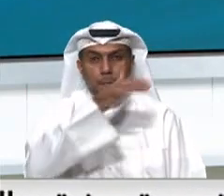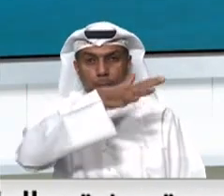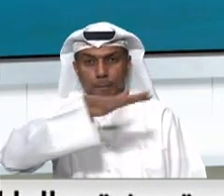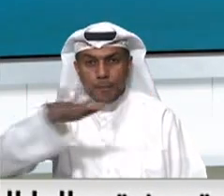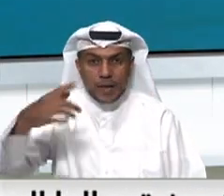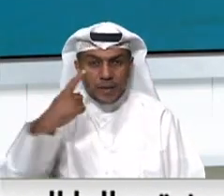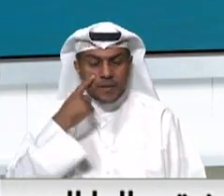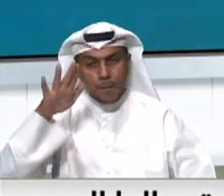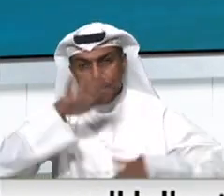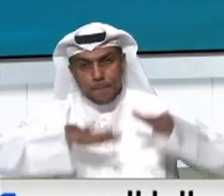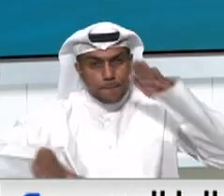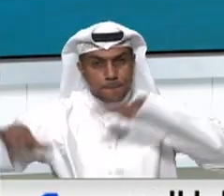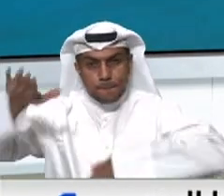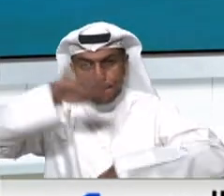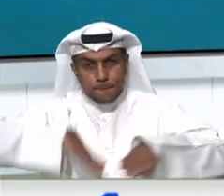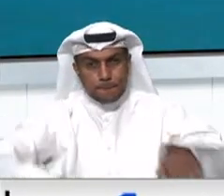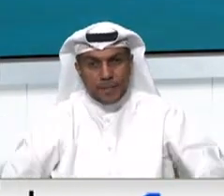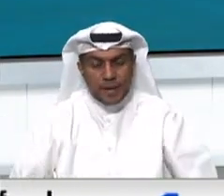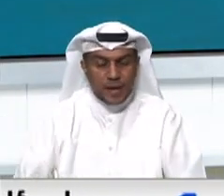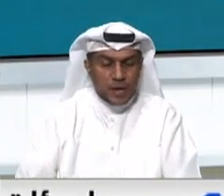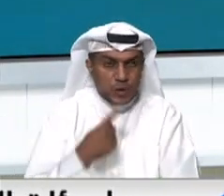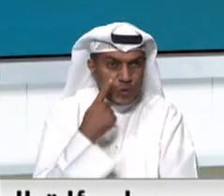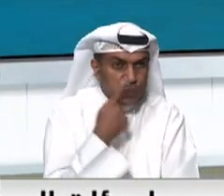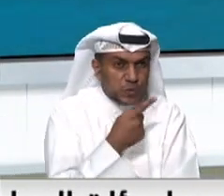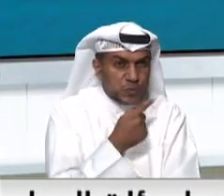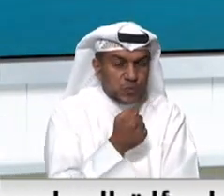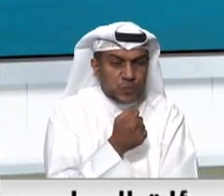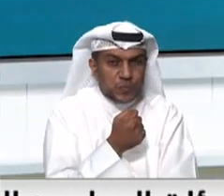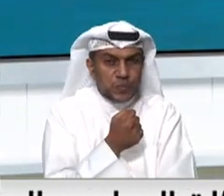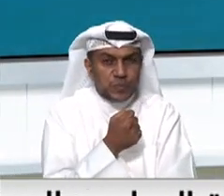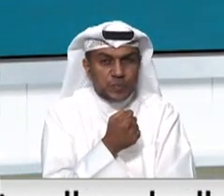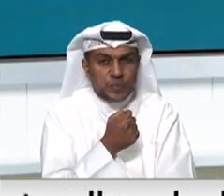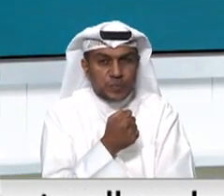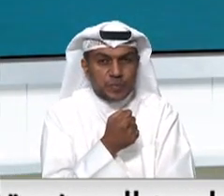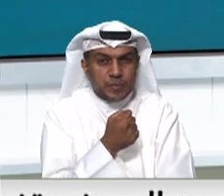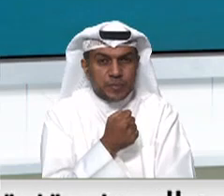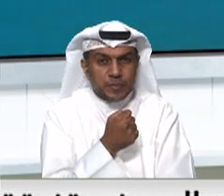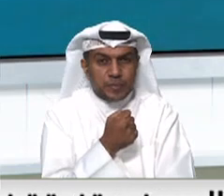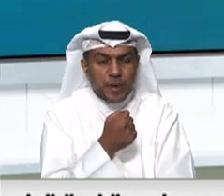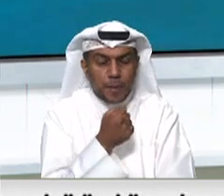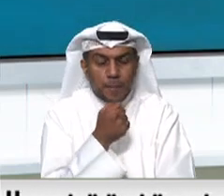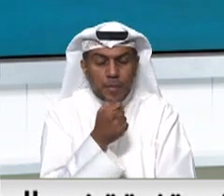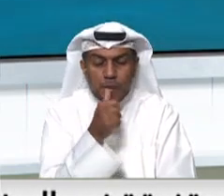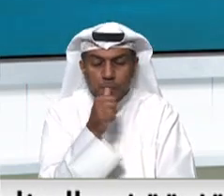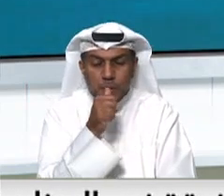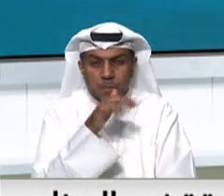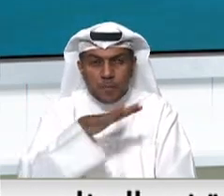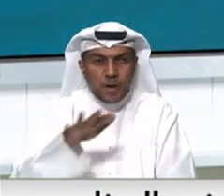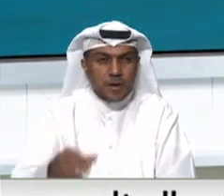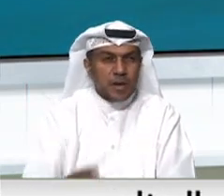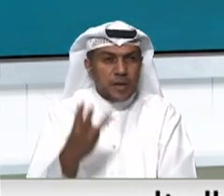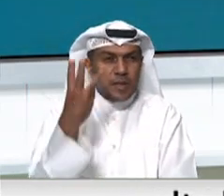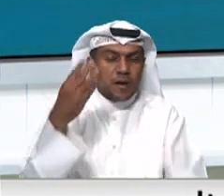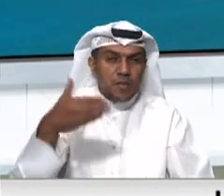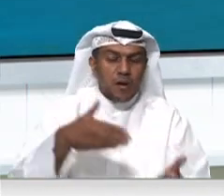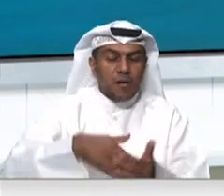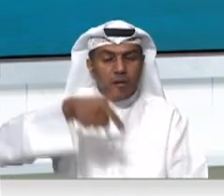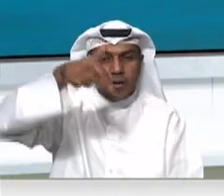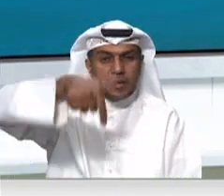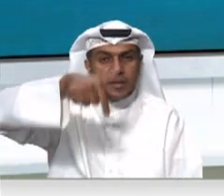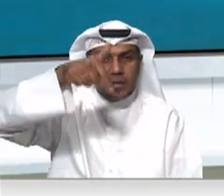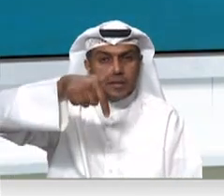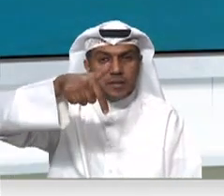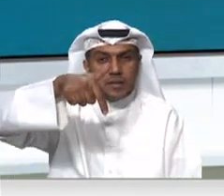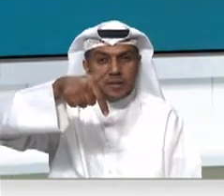المتوقعة أعزائي المشاهدين خلال 24 ساعة القادمة، المتوقع تراوح ارتفاع الموج ما بين 3 إلى 6 أقدام.